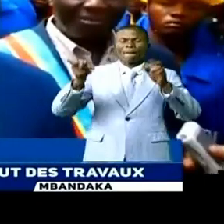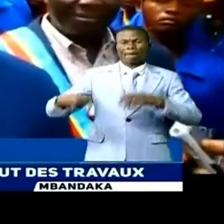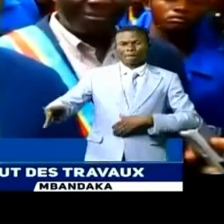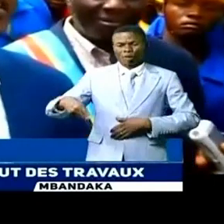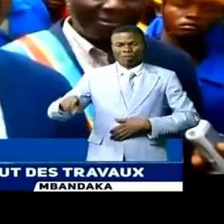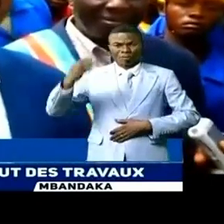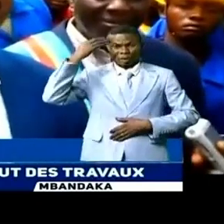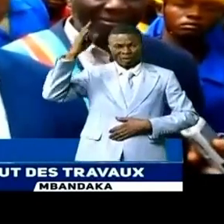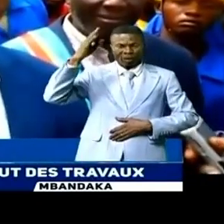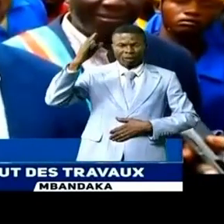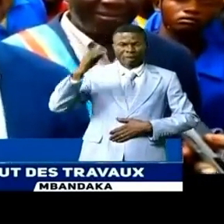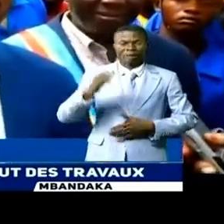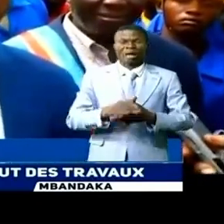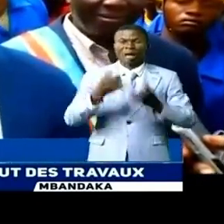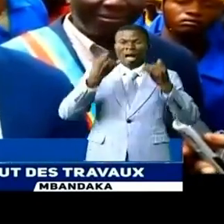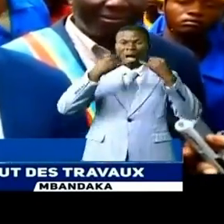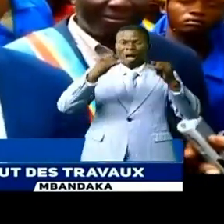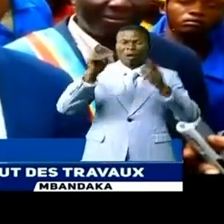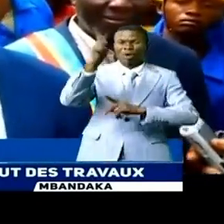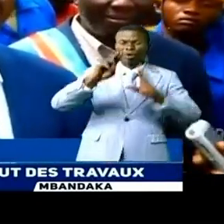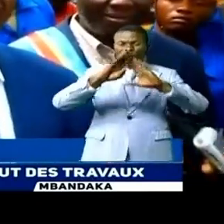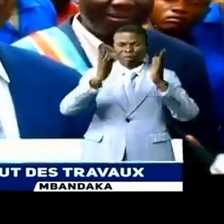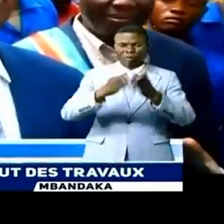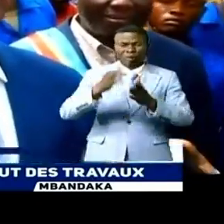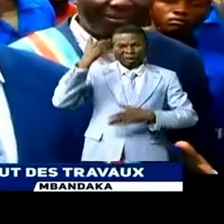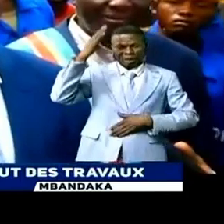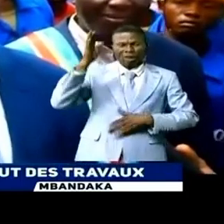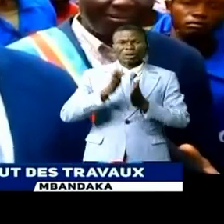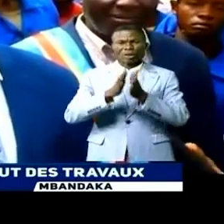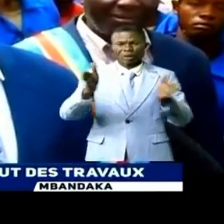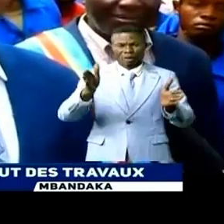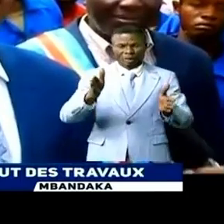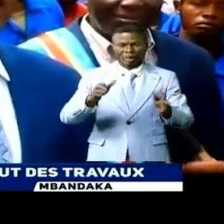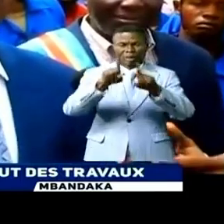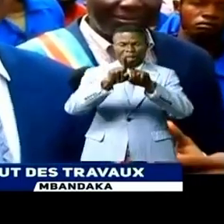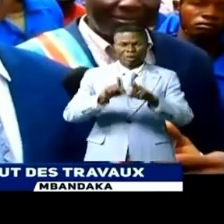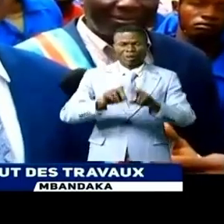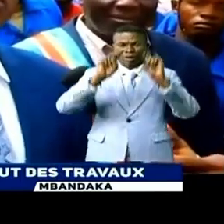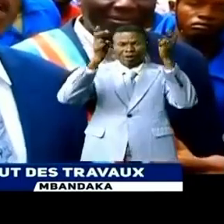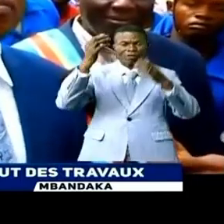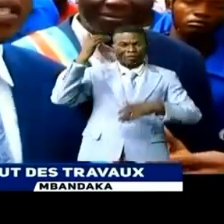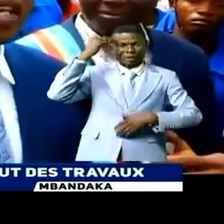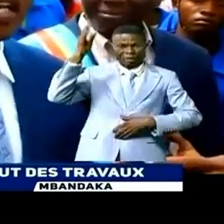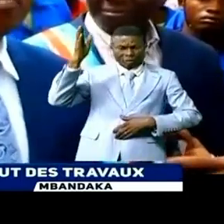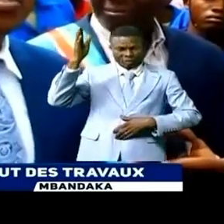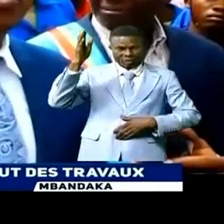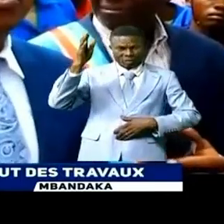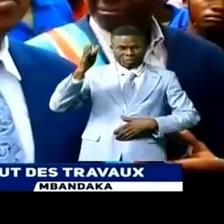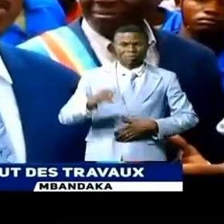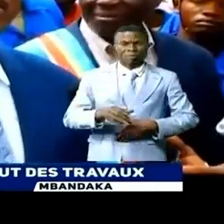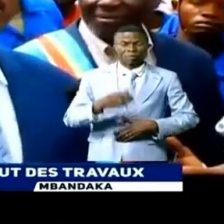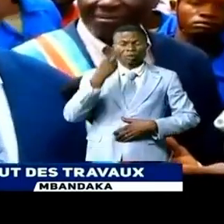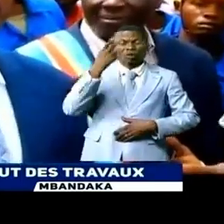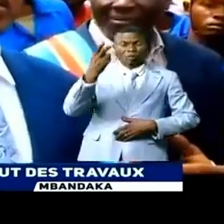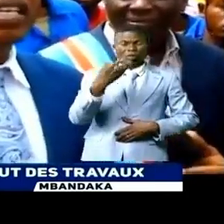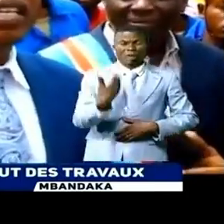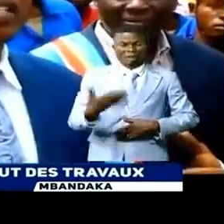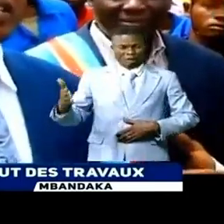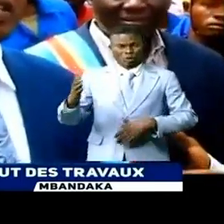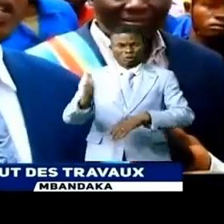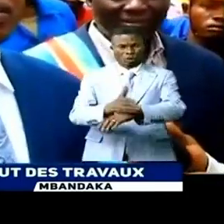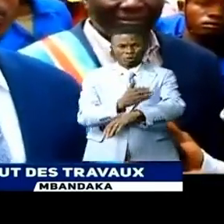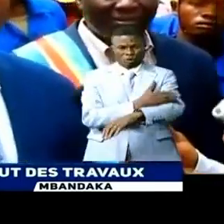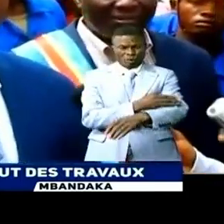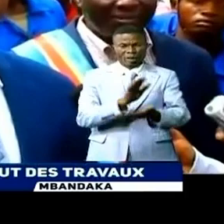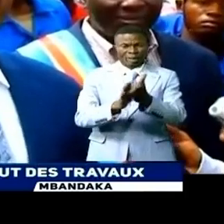je m'adresse et la population de l'équateur dans l'ensemble certaines balles d'ak à voir comment les choses se concrétisent